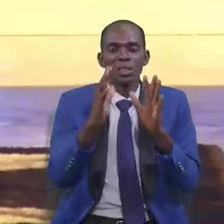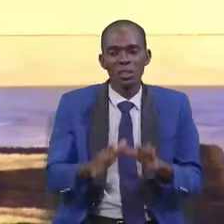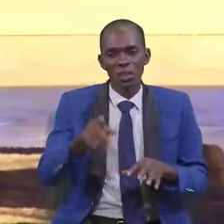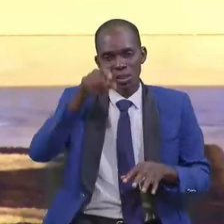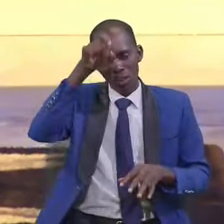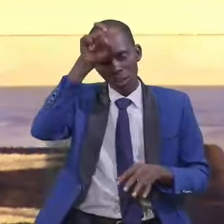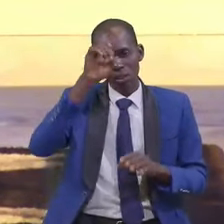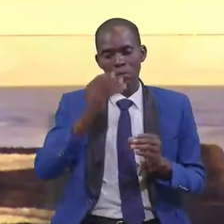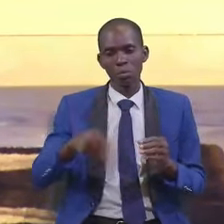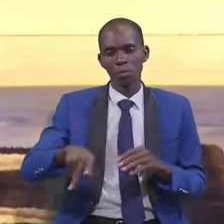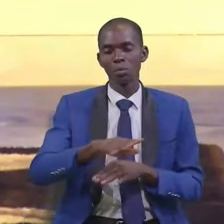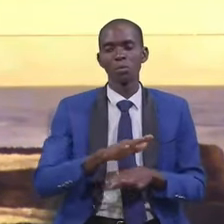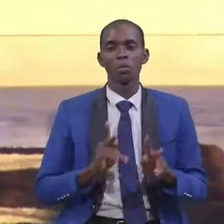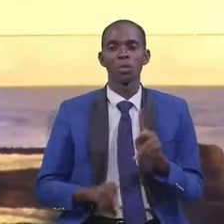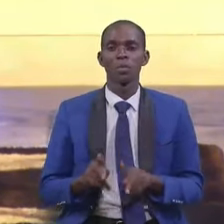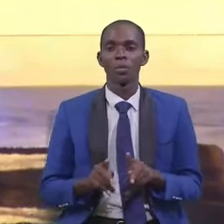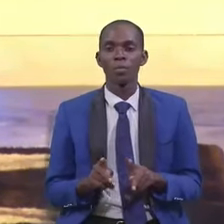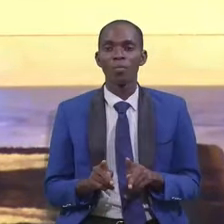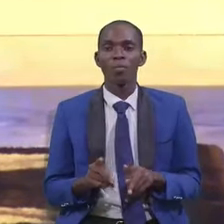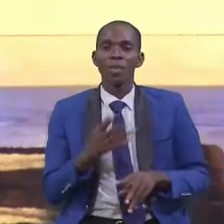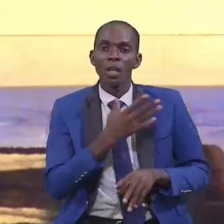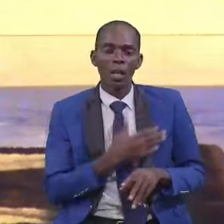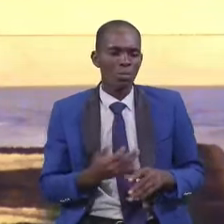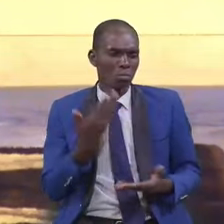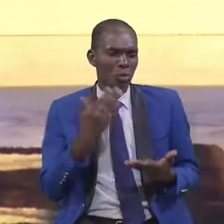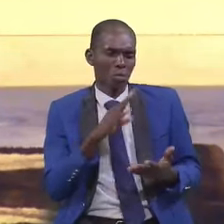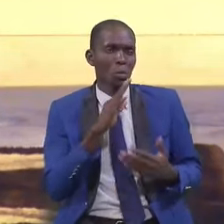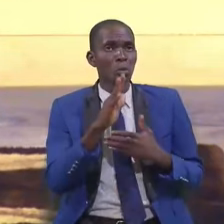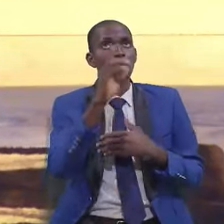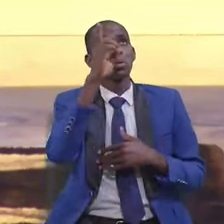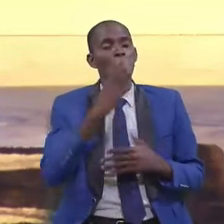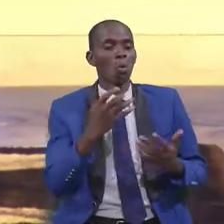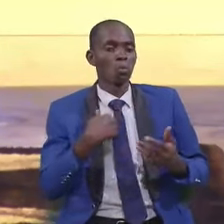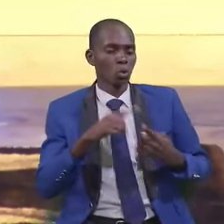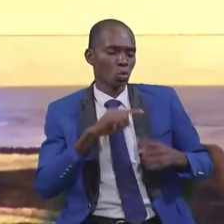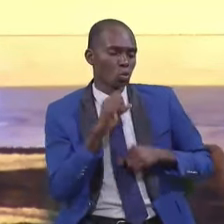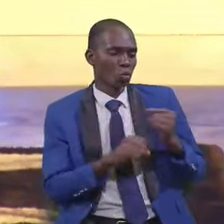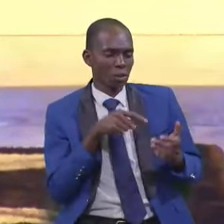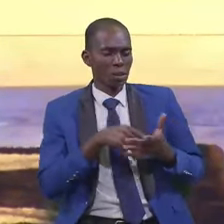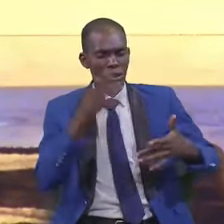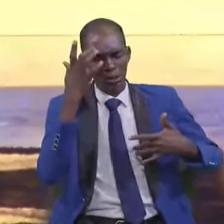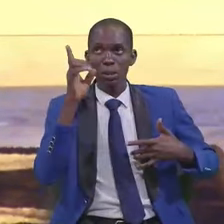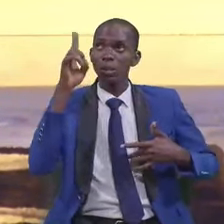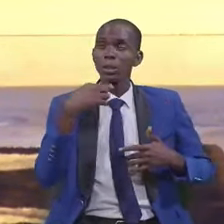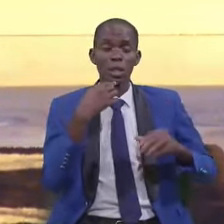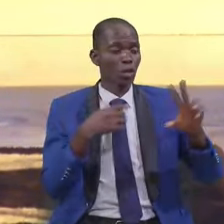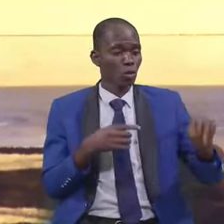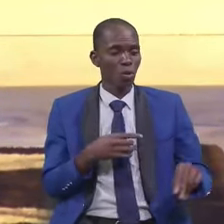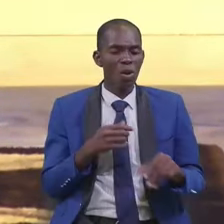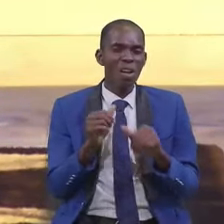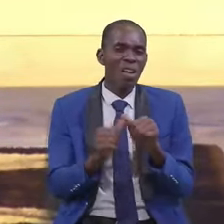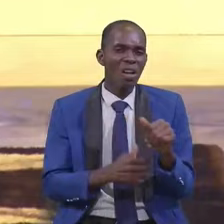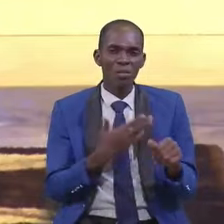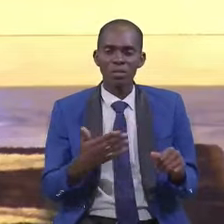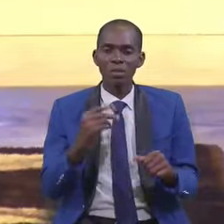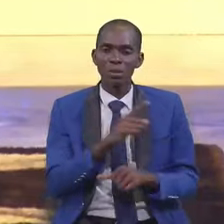Dieu veut que je sois malade. Non. Peut-être Dieu veut que je souffre de cette maladie. Il dit non. Tout ce que le Seigneur n'a pas mis dans